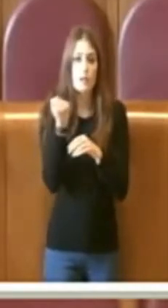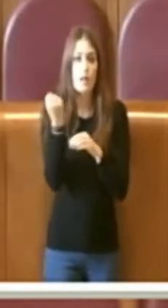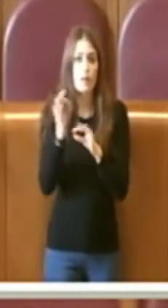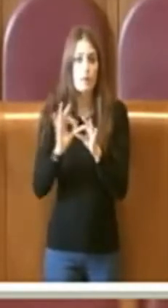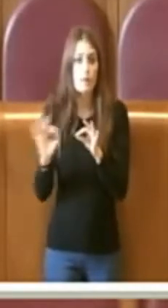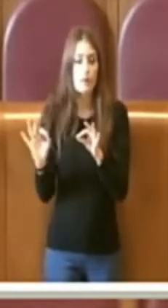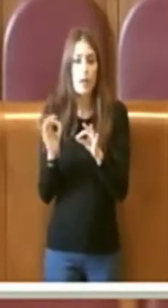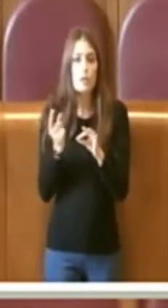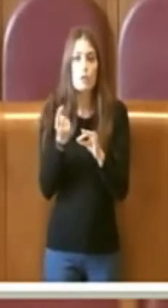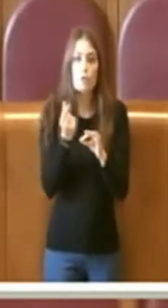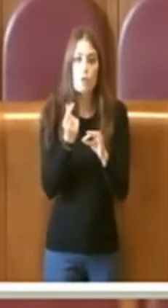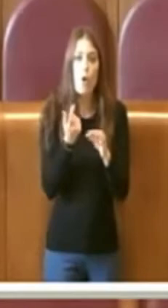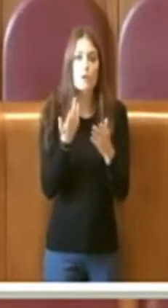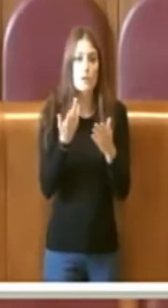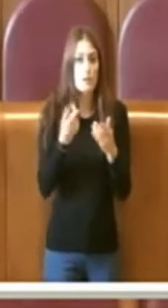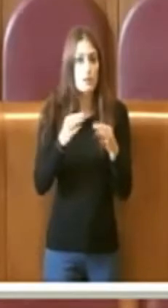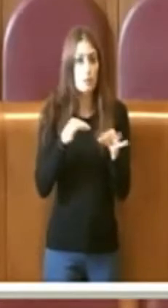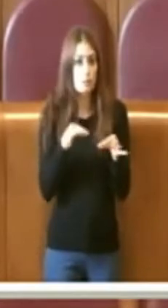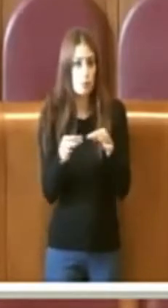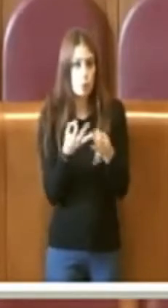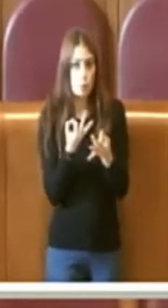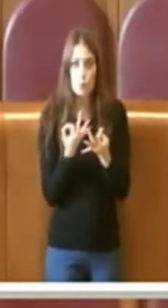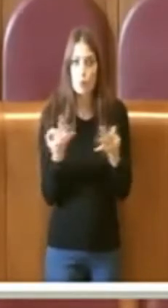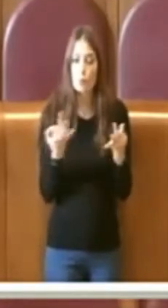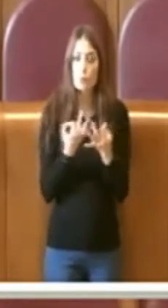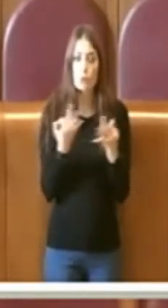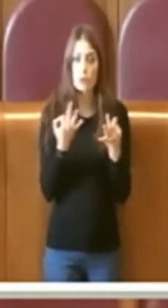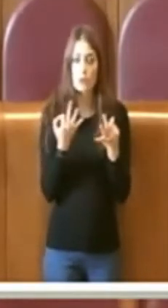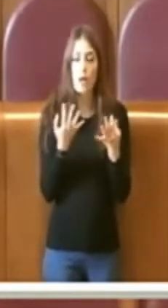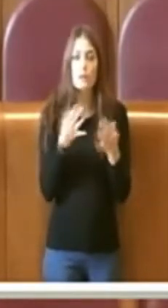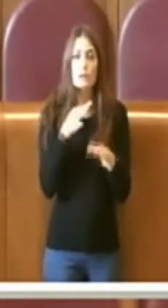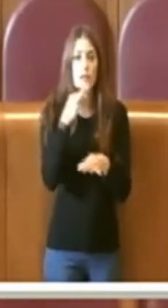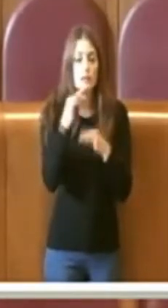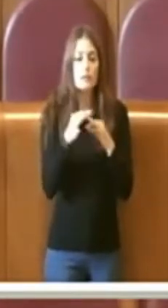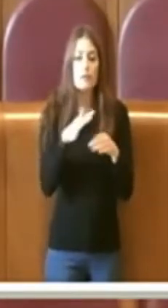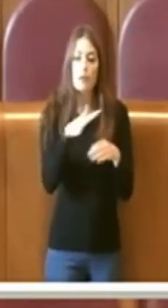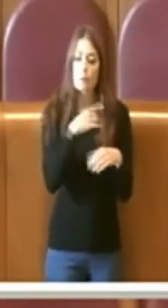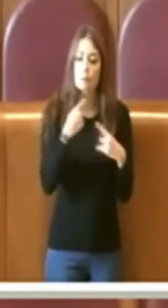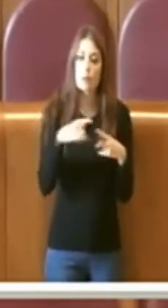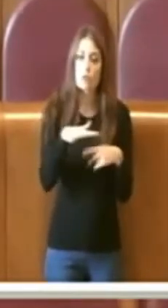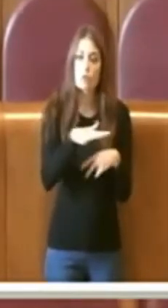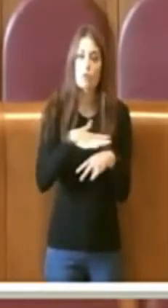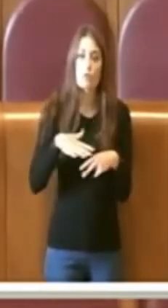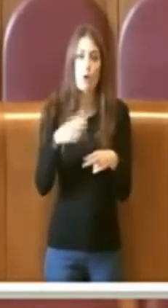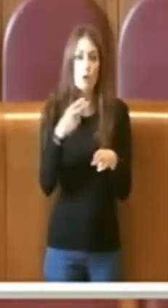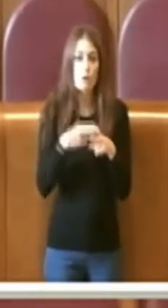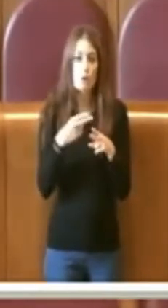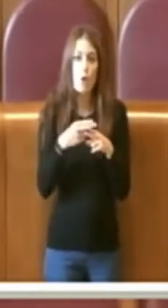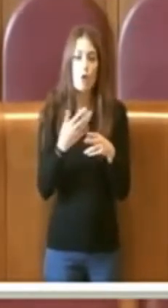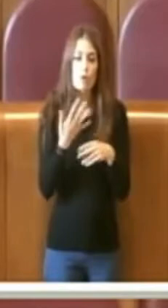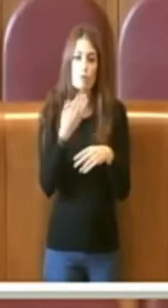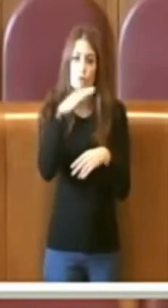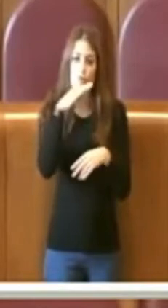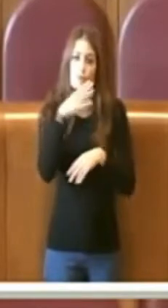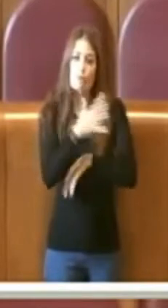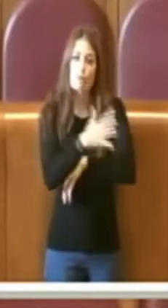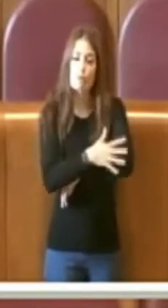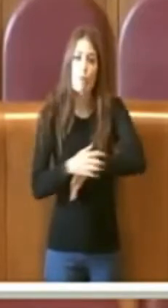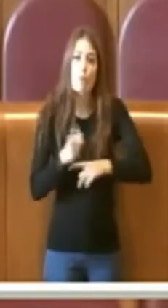costi calmierati. Comunque parliamo di una zona di Roma abbastanza povera, popolare, e quindi